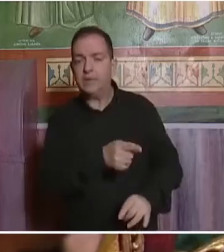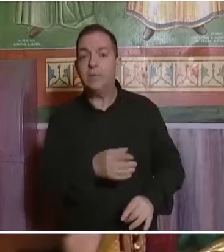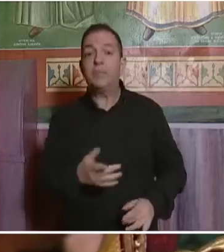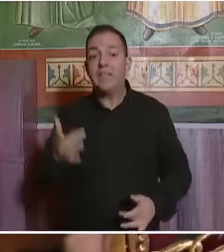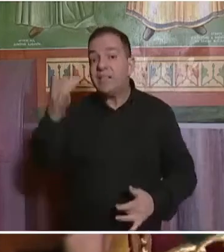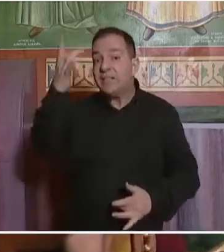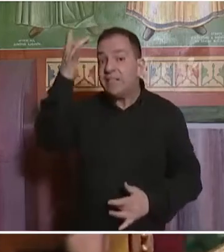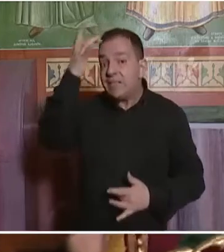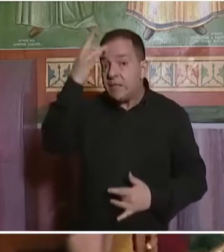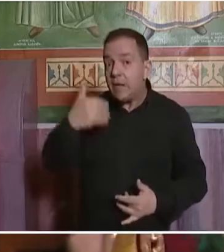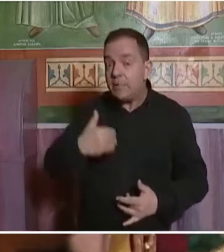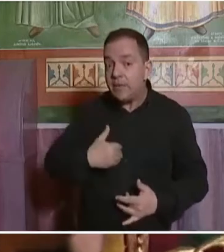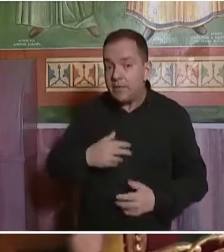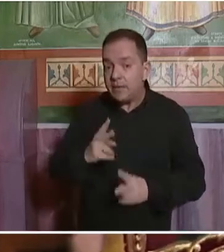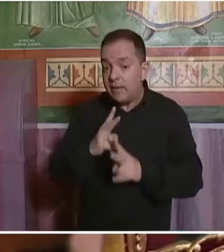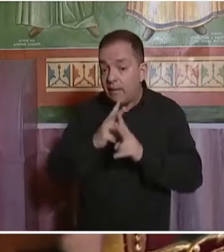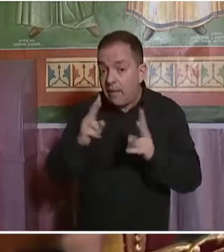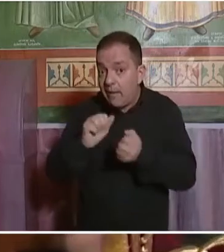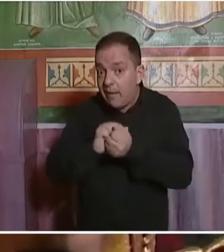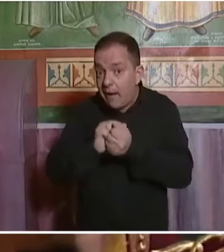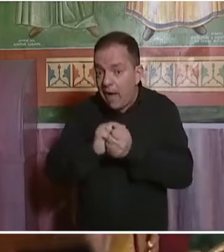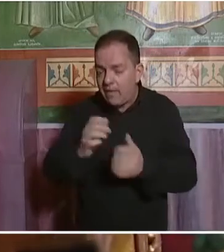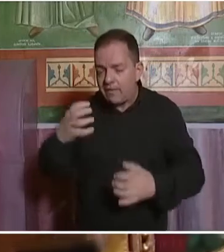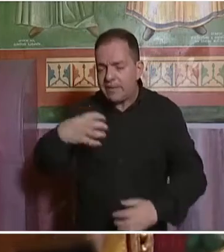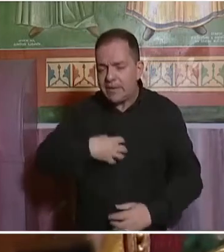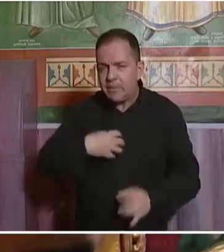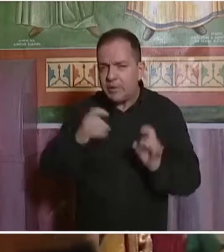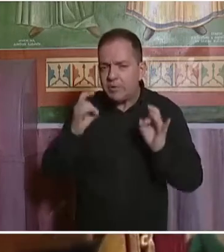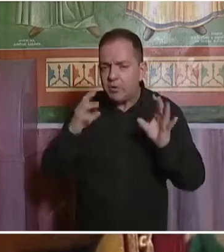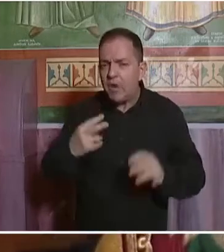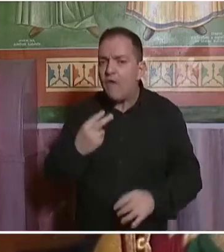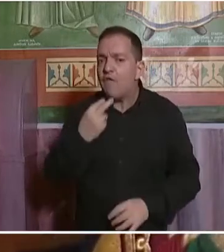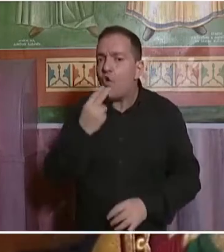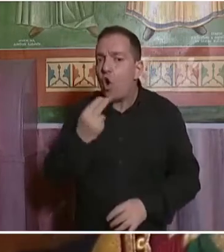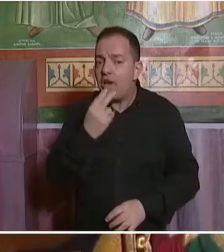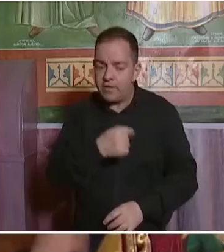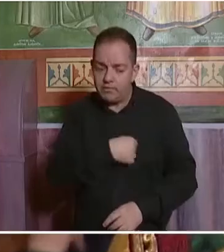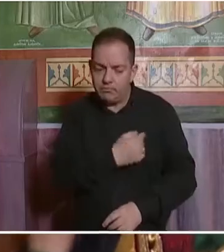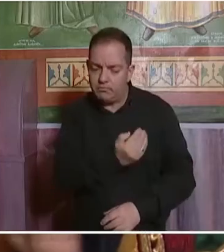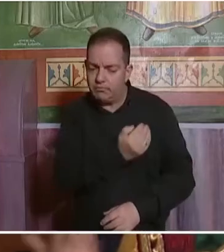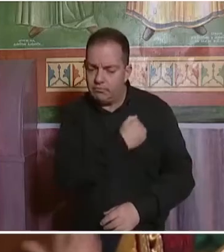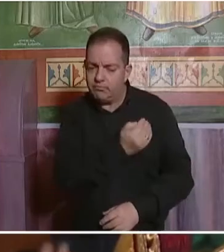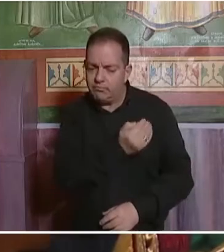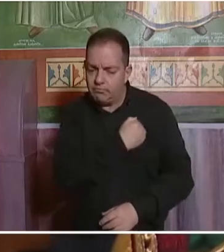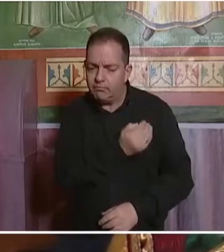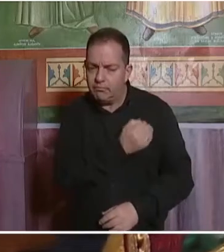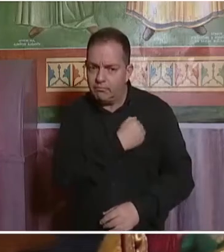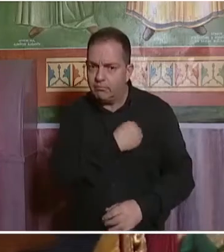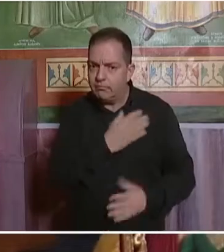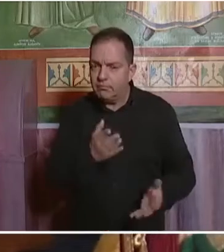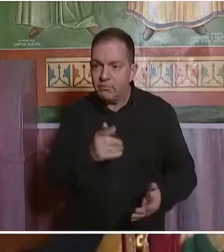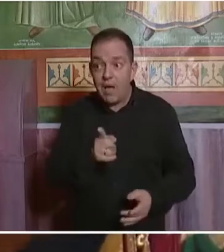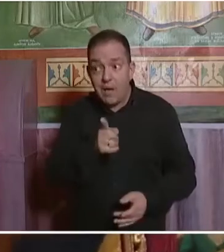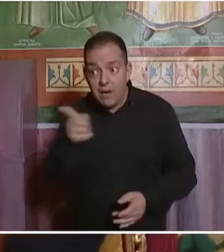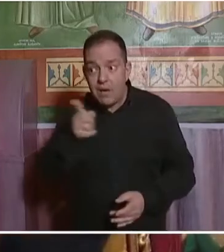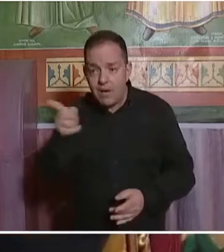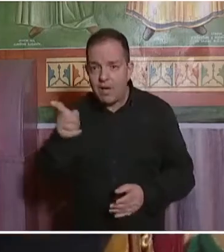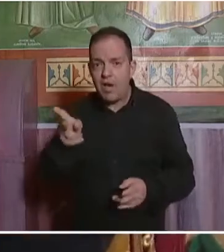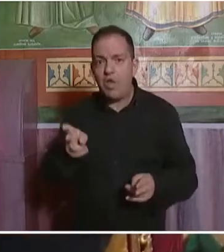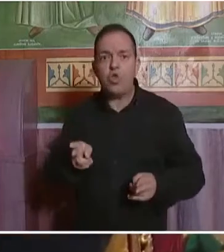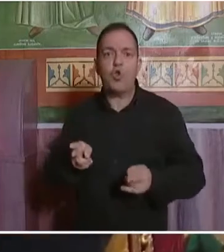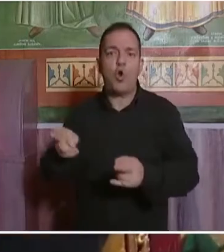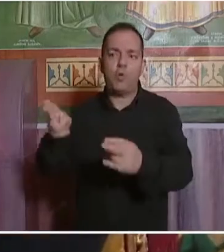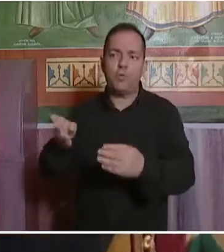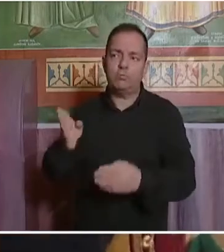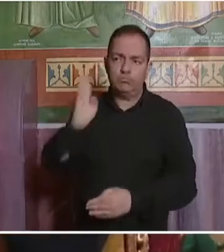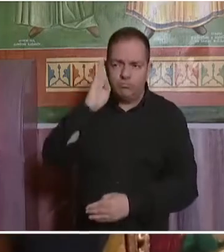μας, καθαρή και ανένοχη, η φωνή της συνείδησης μας, μας προσδιορίζει την ορθή